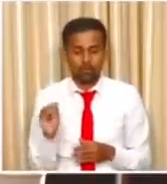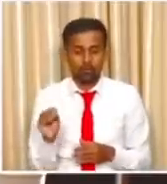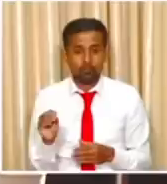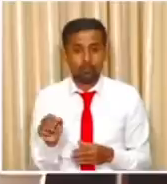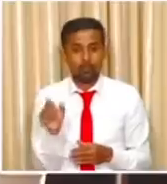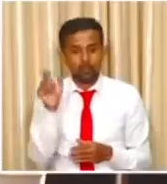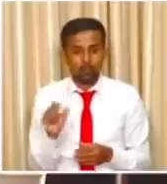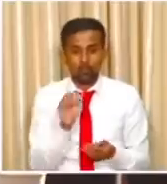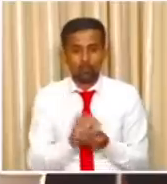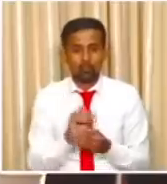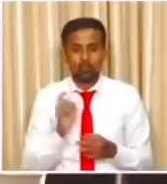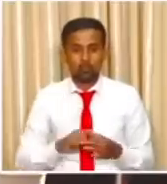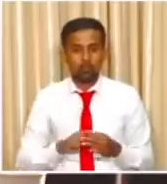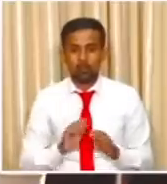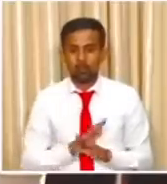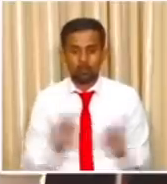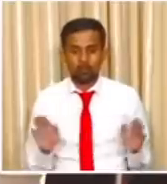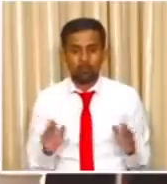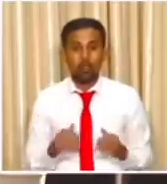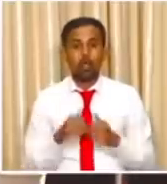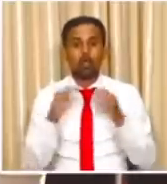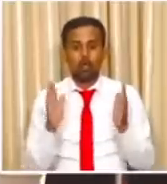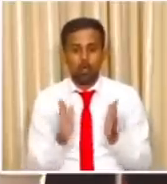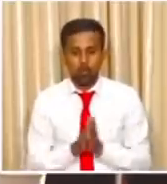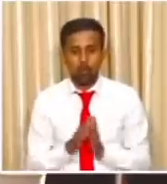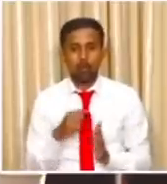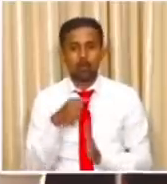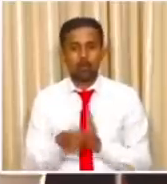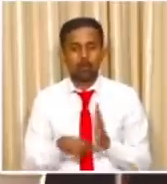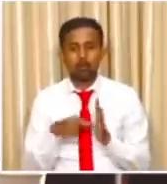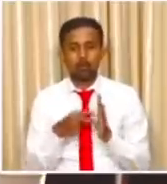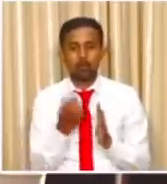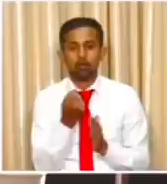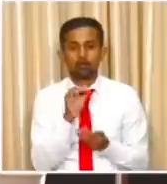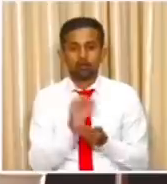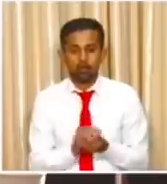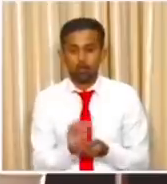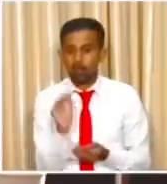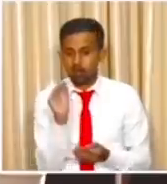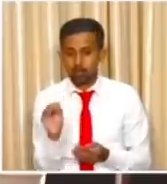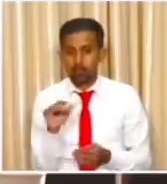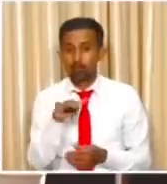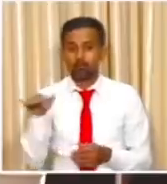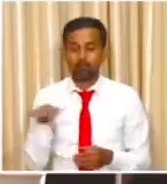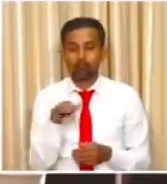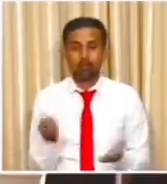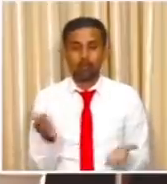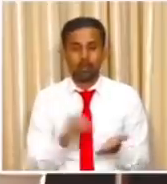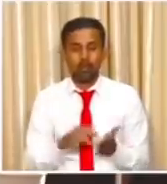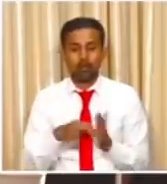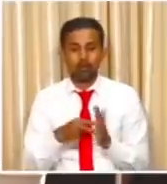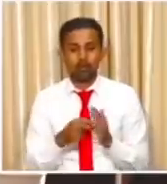එයා ආරක්ෂා කරගැනීම පිළිබඳ ප්‍රශ්නයක් නෙවෙයි. සමස්ත රටේ ආර්ථිකය ආරක්ෂා කරගන්න නම් ඒ ශේත්‍ර යලි